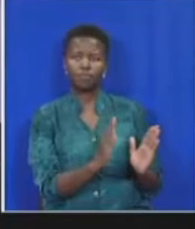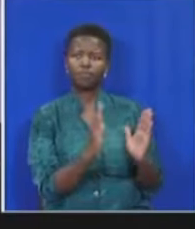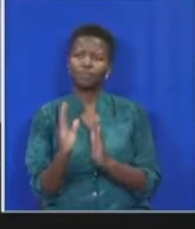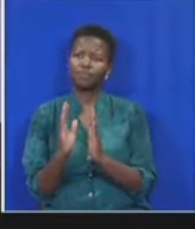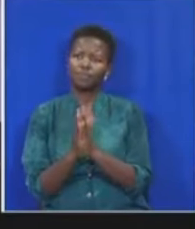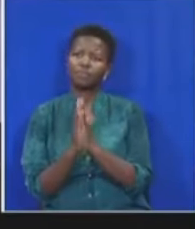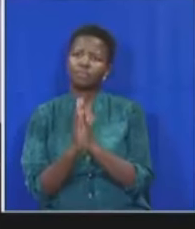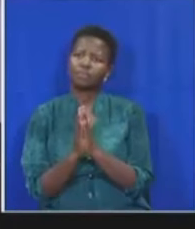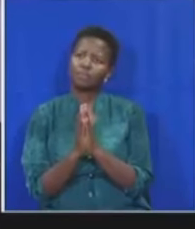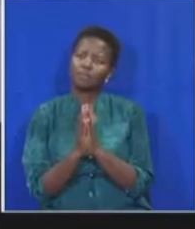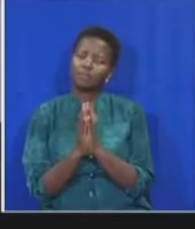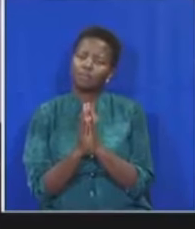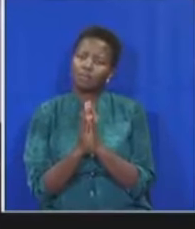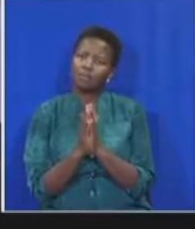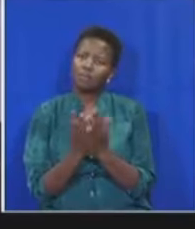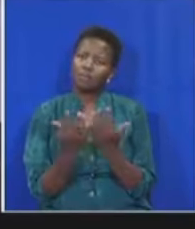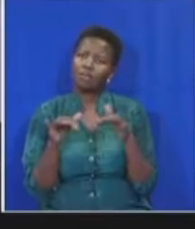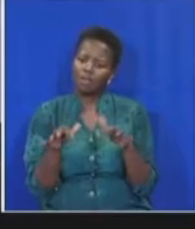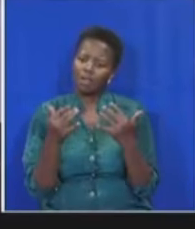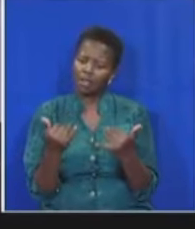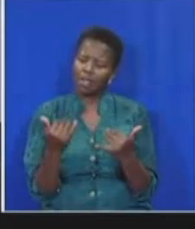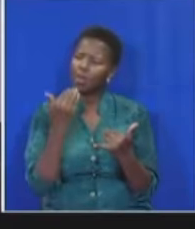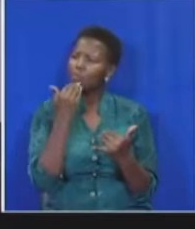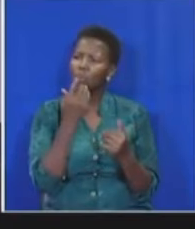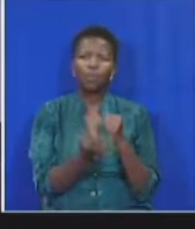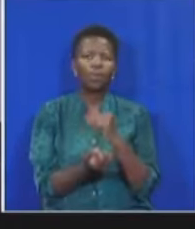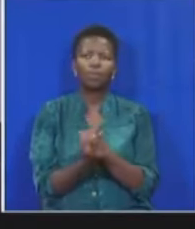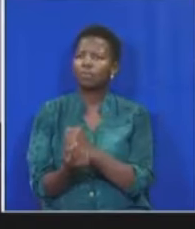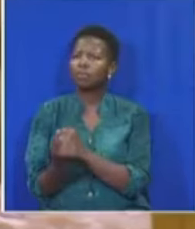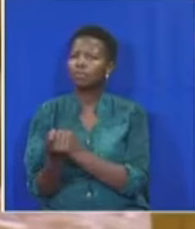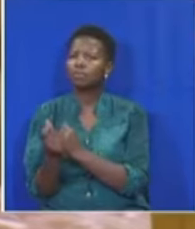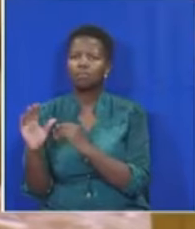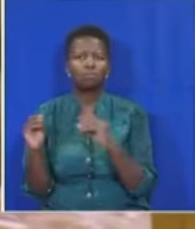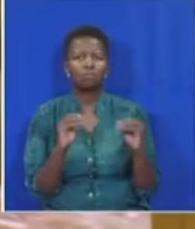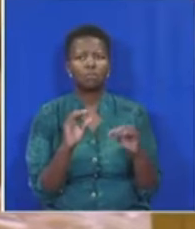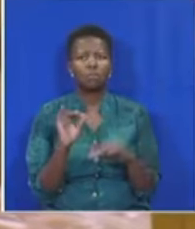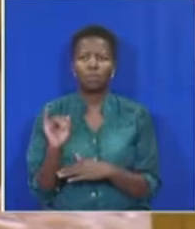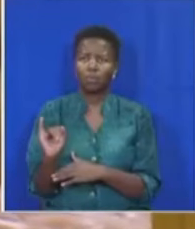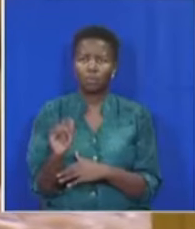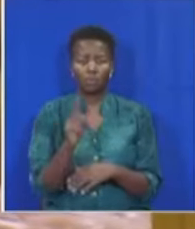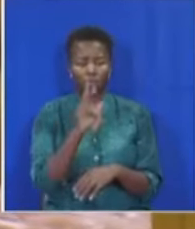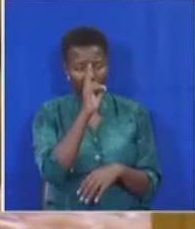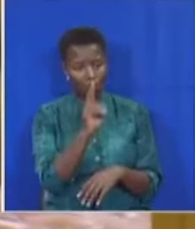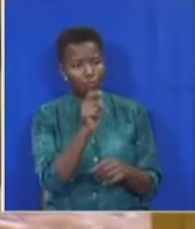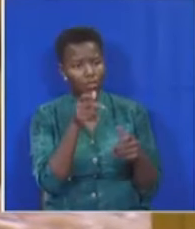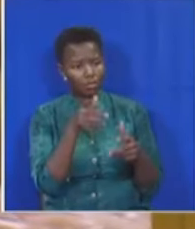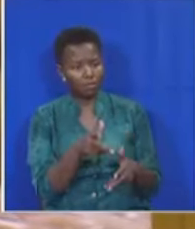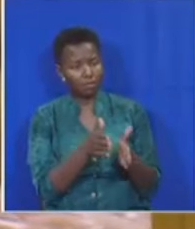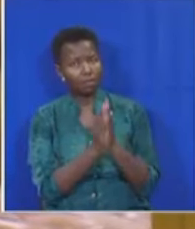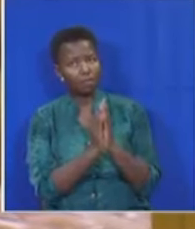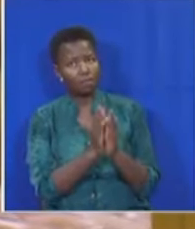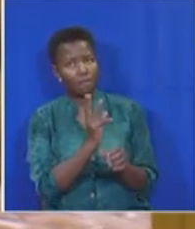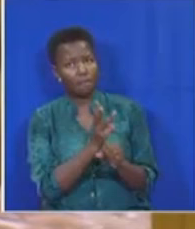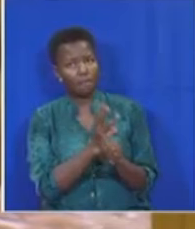apa thethwa awuthathi isihlalo sakho sisi yes honorable member what are you rising on honorable speaker umama